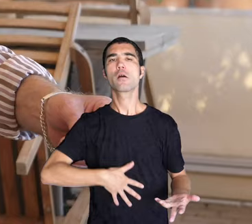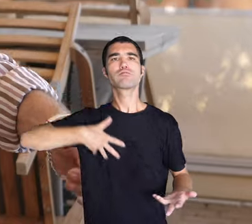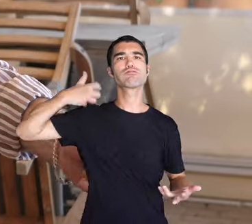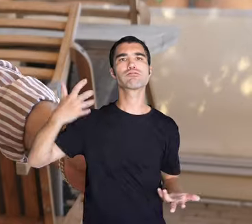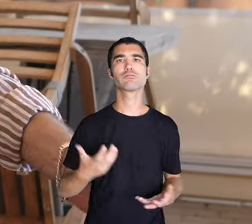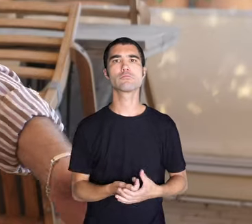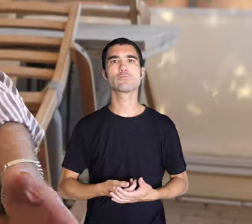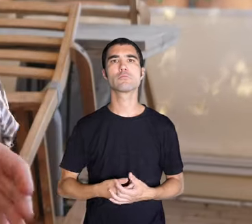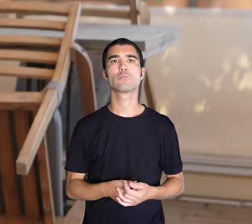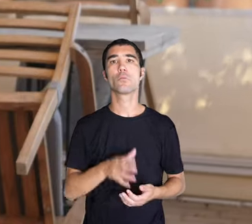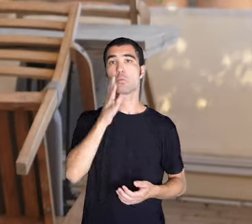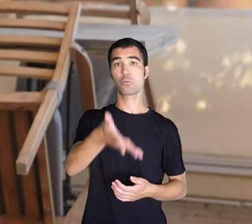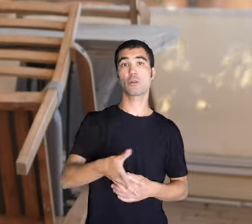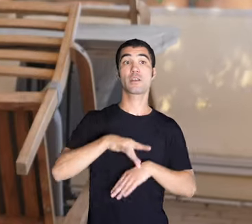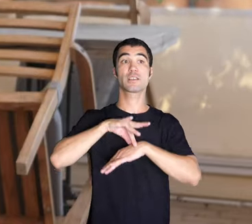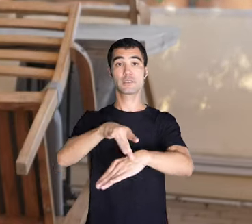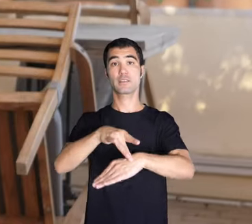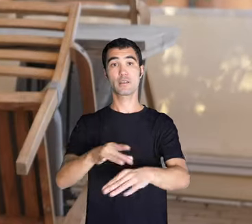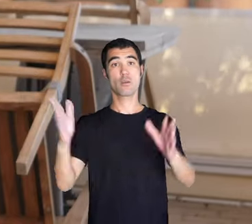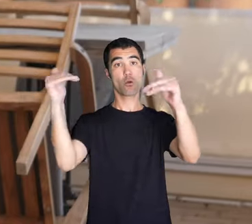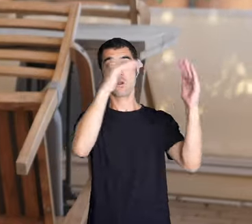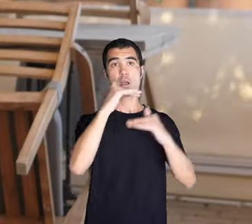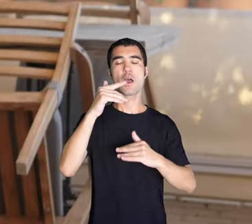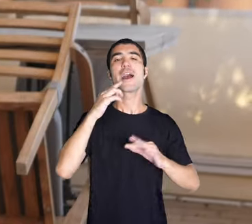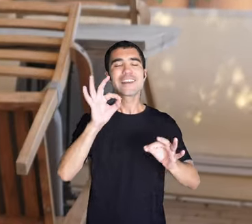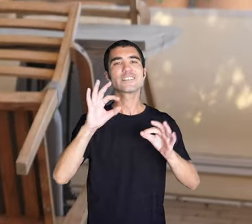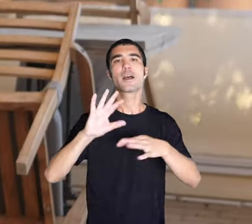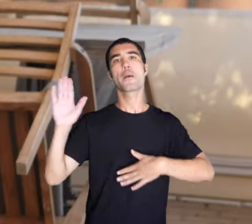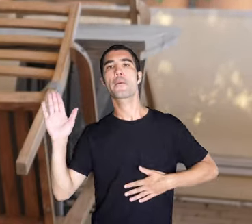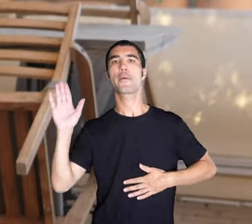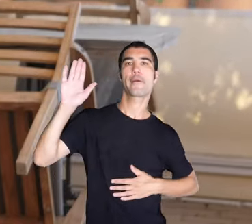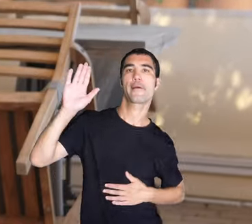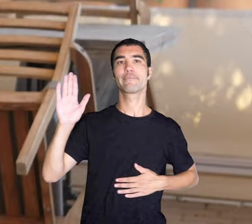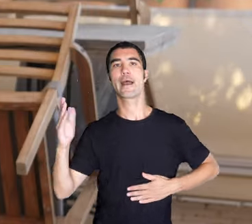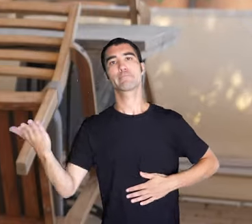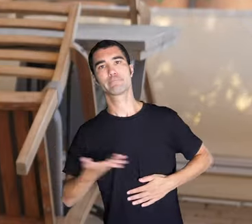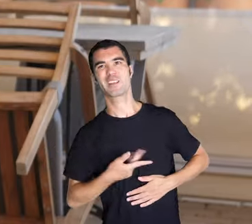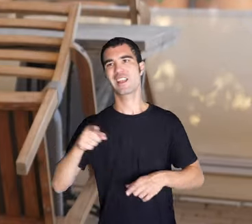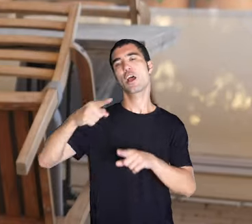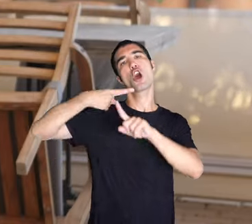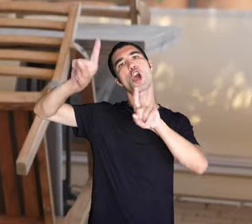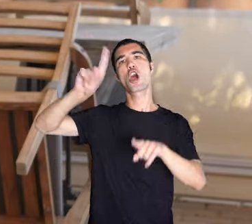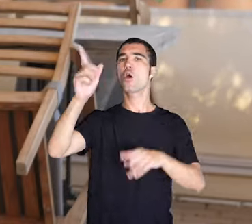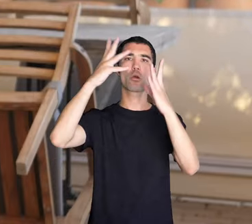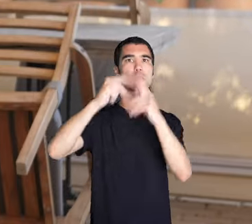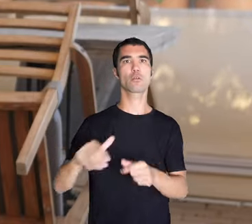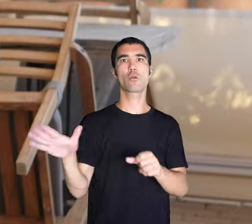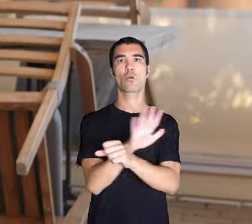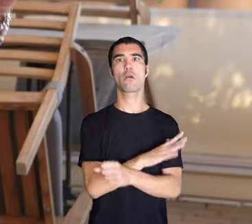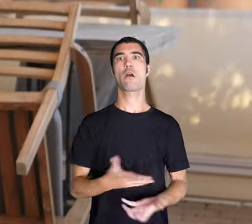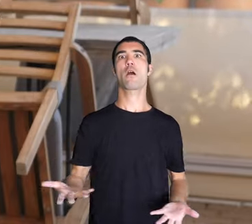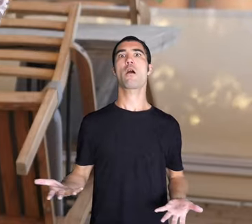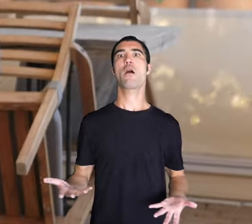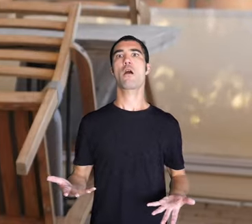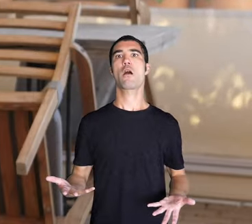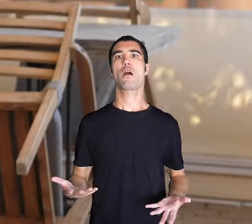si, et seguro que ja era si se feia ningú ballant. Si se feia mal, de cap, ja. I vaig dir, està bé. Saps que va